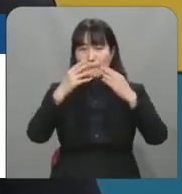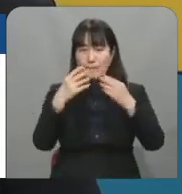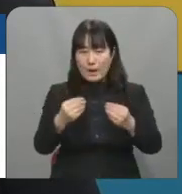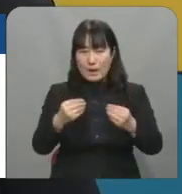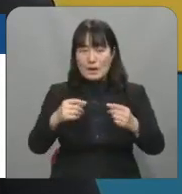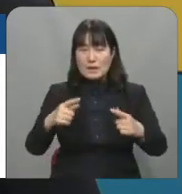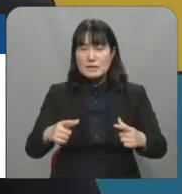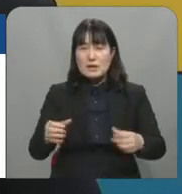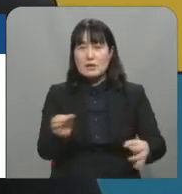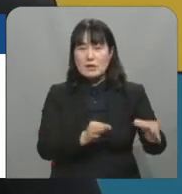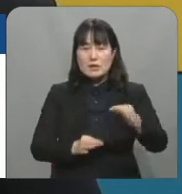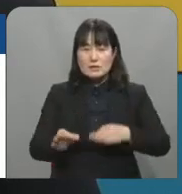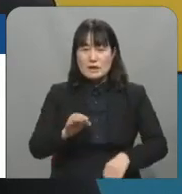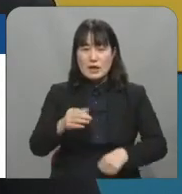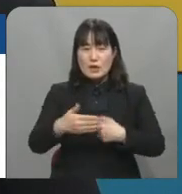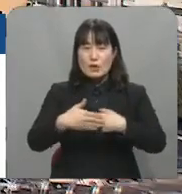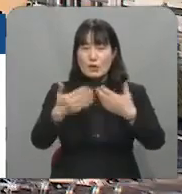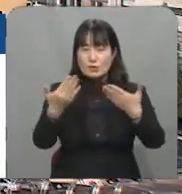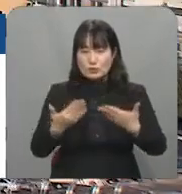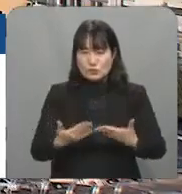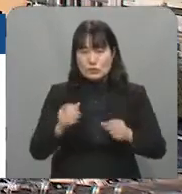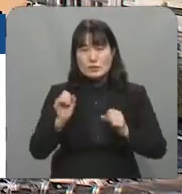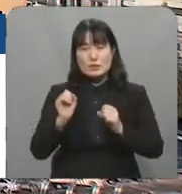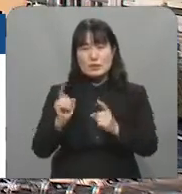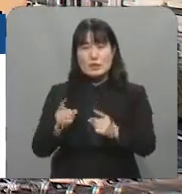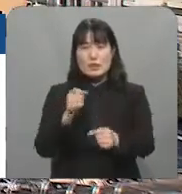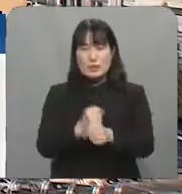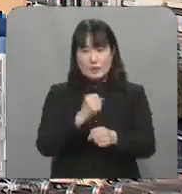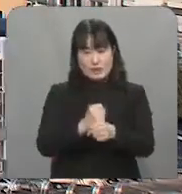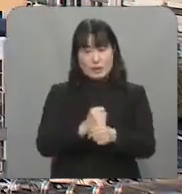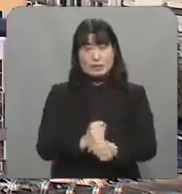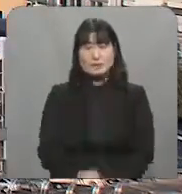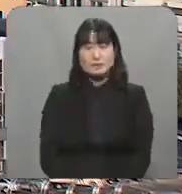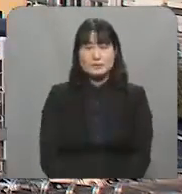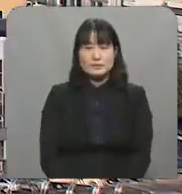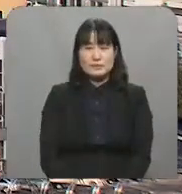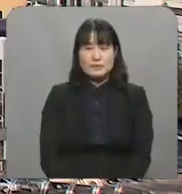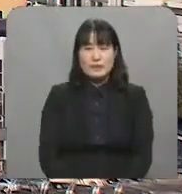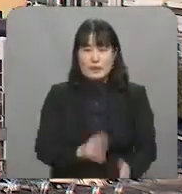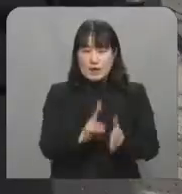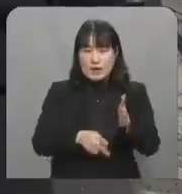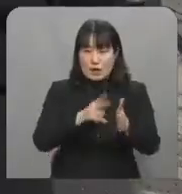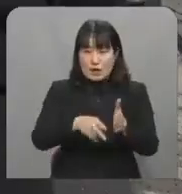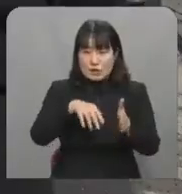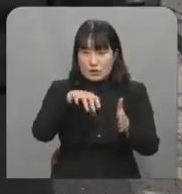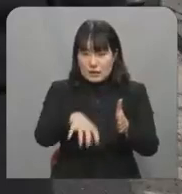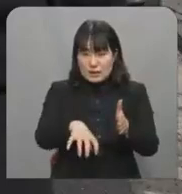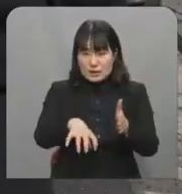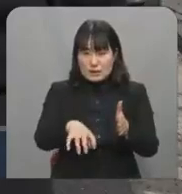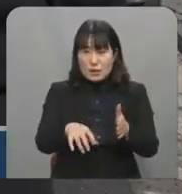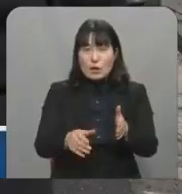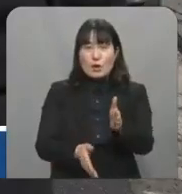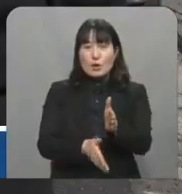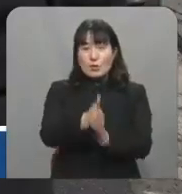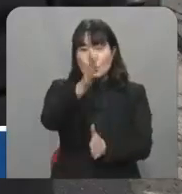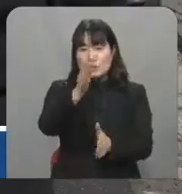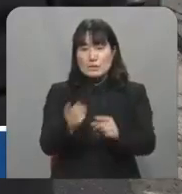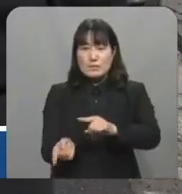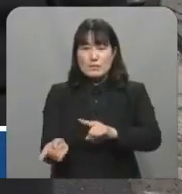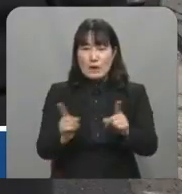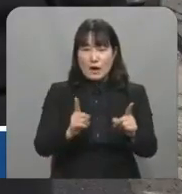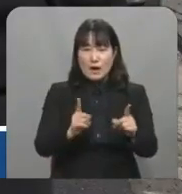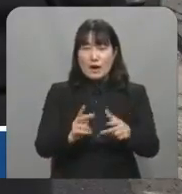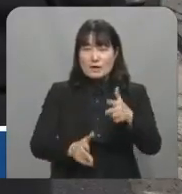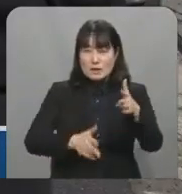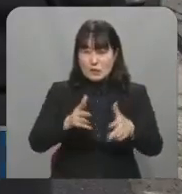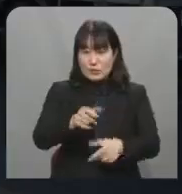경제에 좀 도움이 되는 그런 기회를 만들고 있다. 또 도계역을 중심으로 한 도시재생 뉴딜 사업도